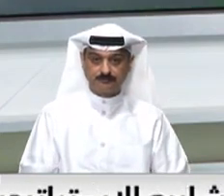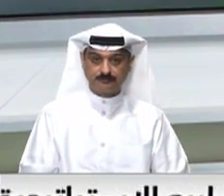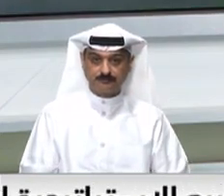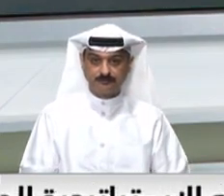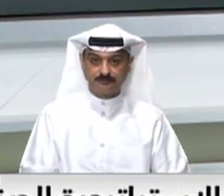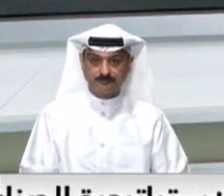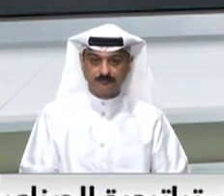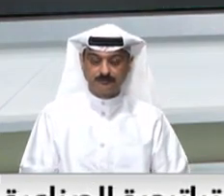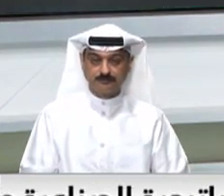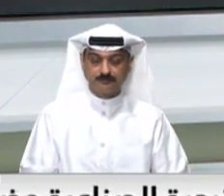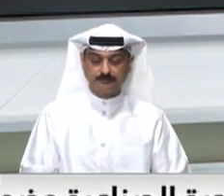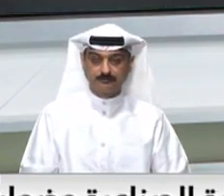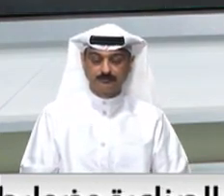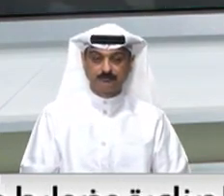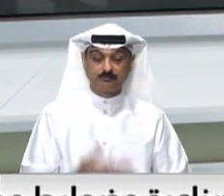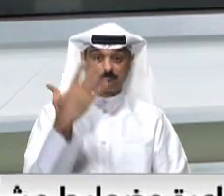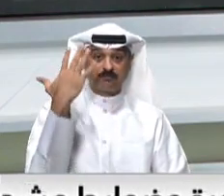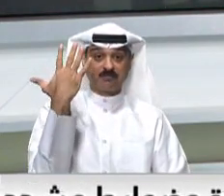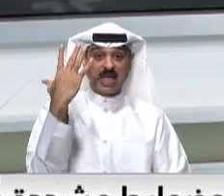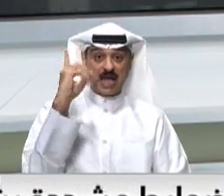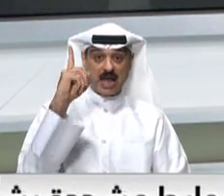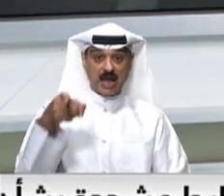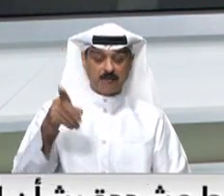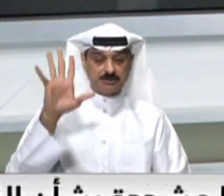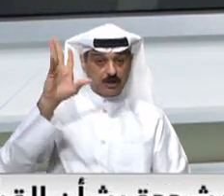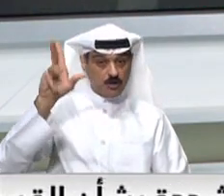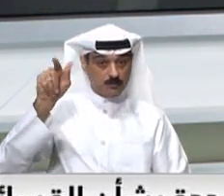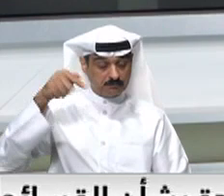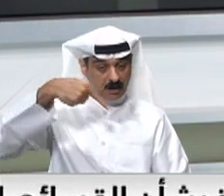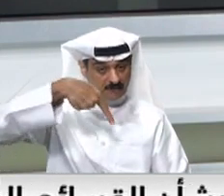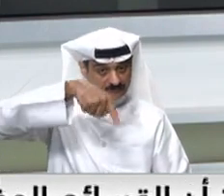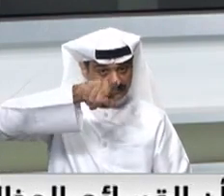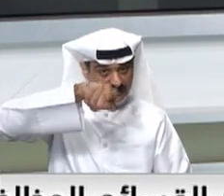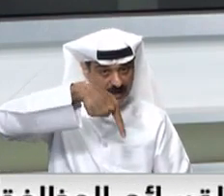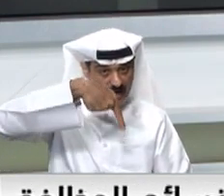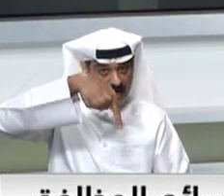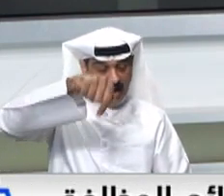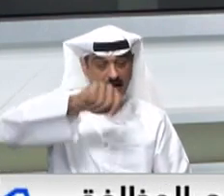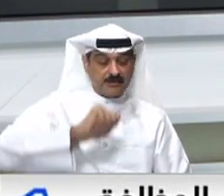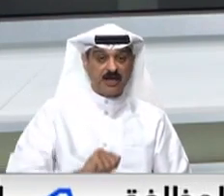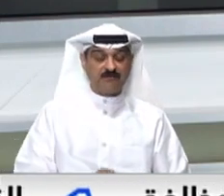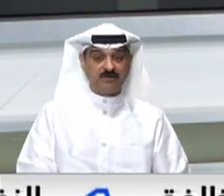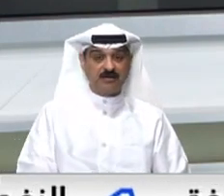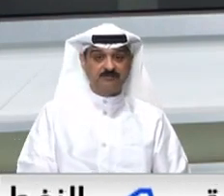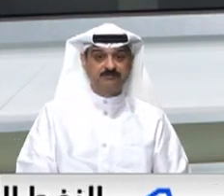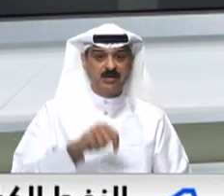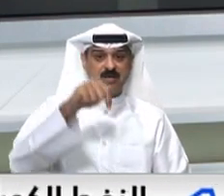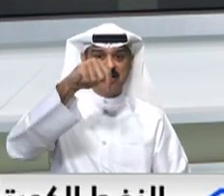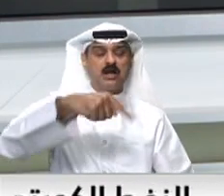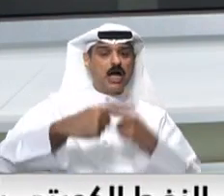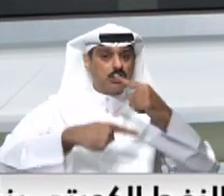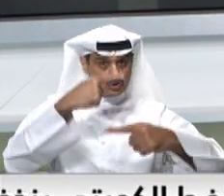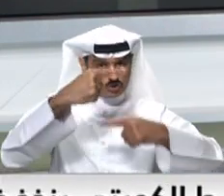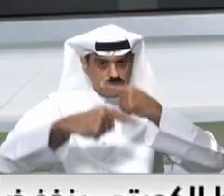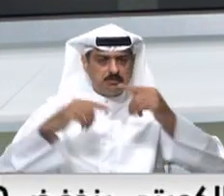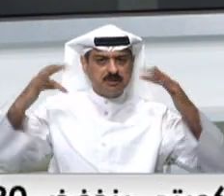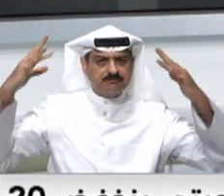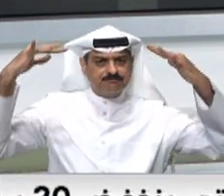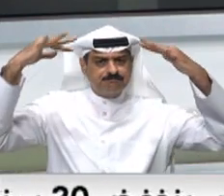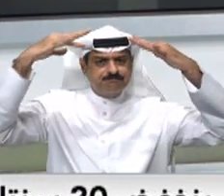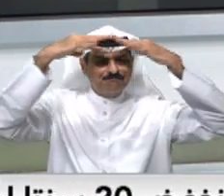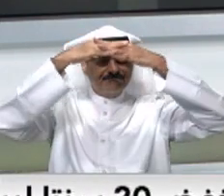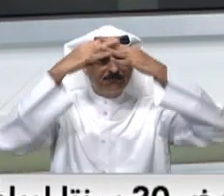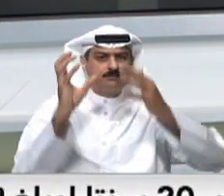أما بالنسبة للطقس المتوقع في مدينة الكويت خلال الأيام الخمسة المقبلة، أجواء راح تستمر معنا غائمة إلى